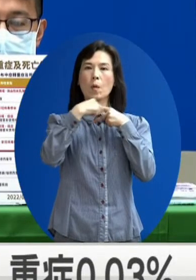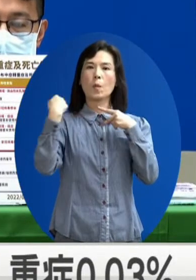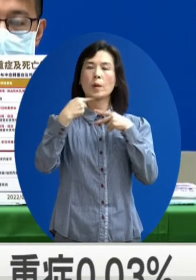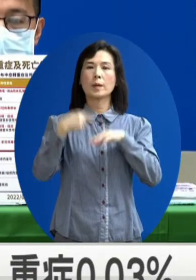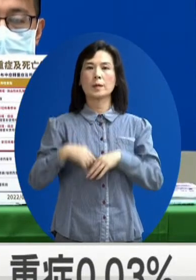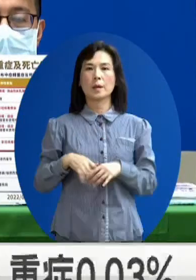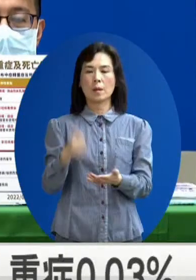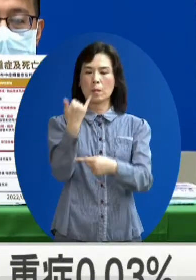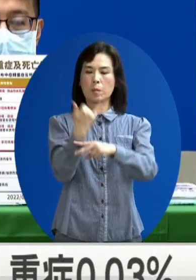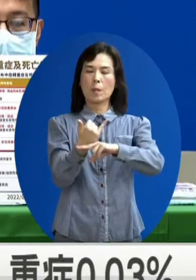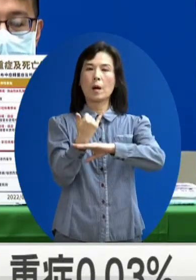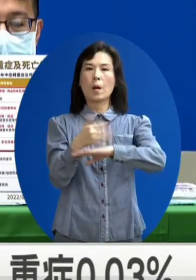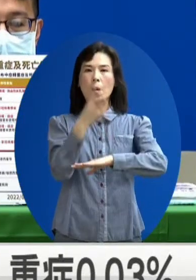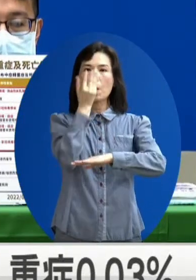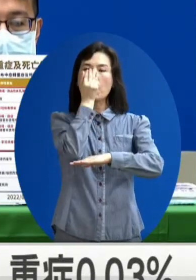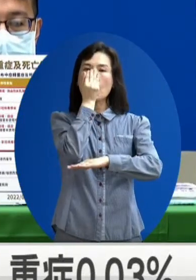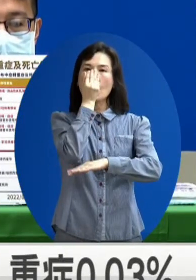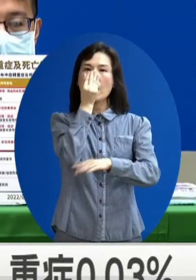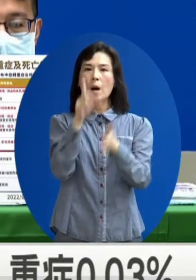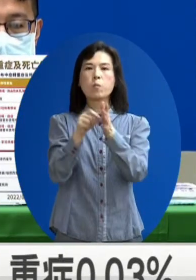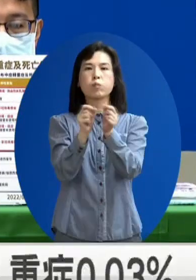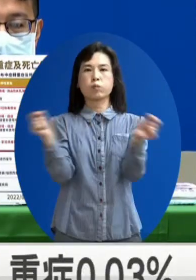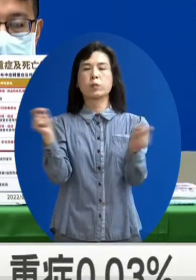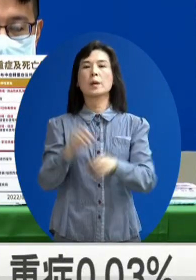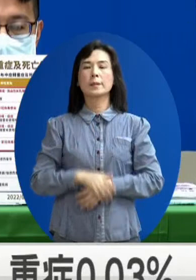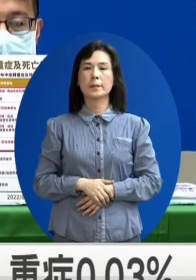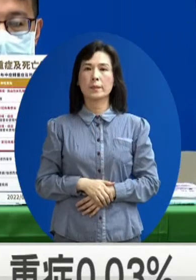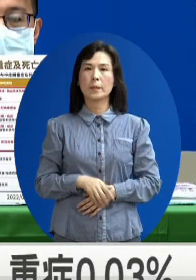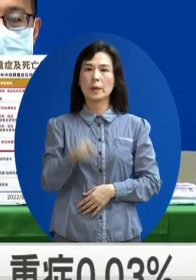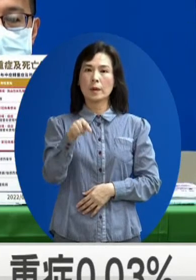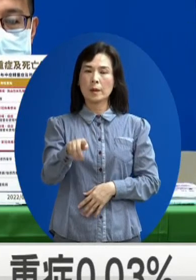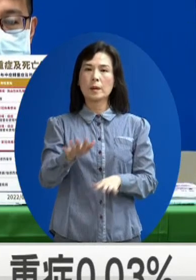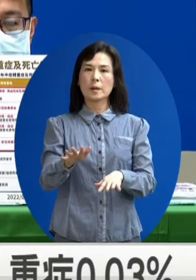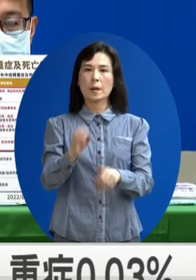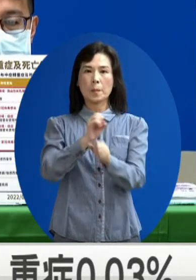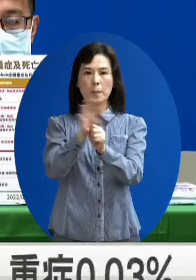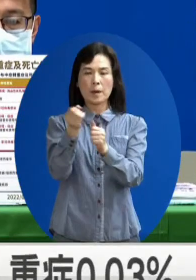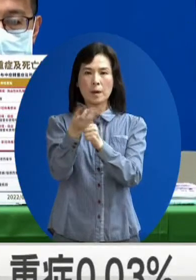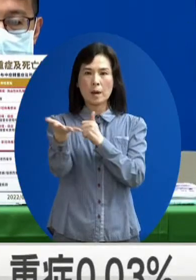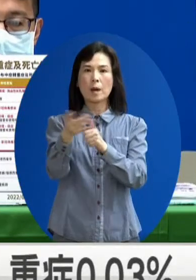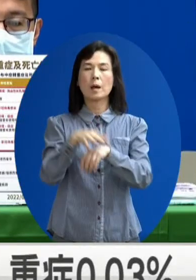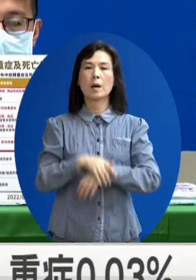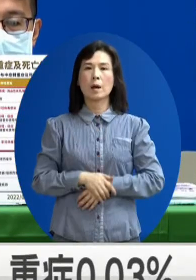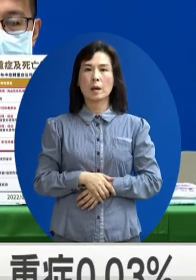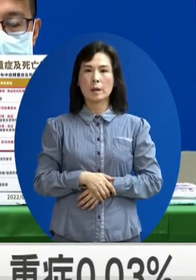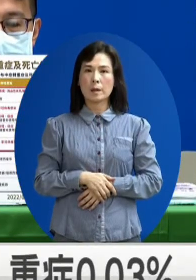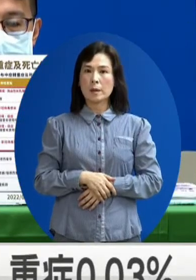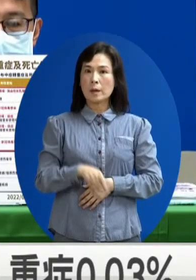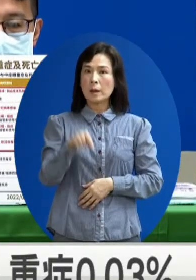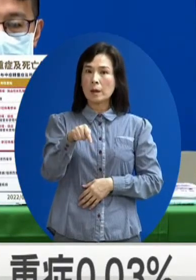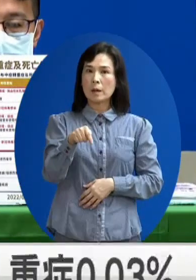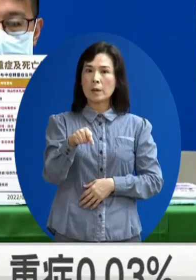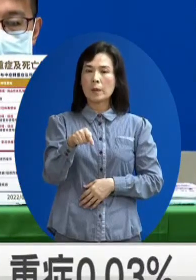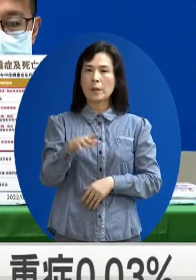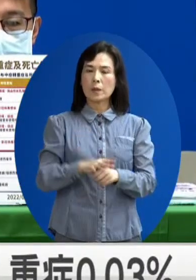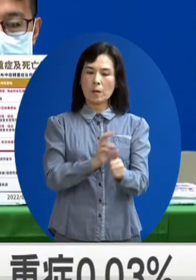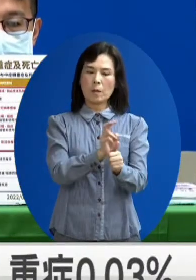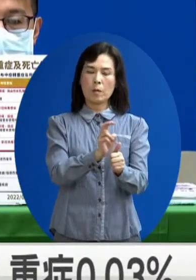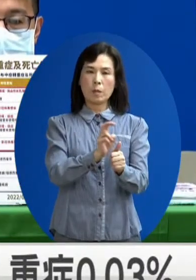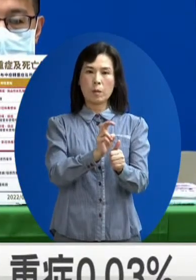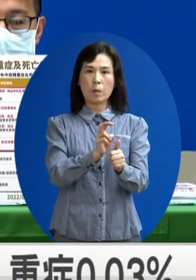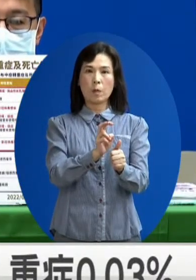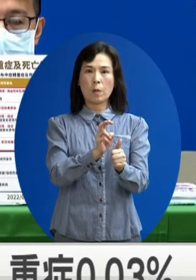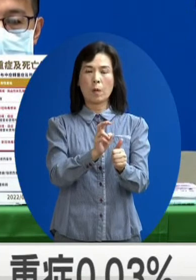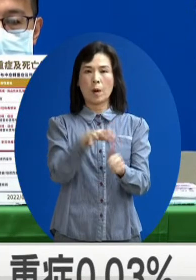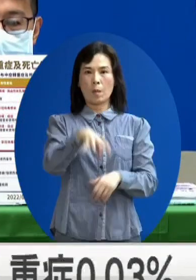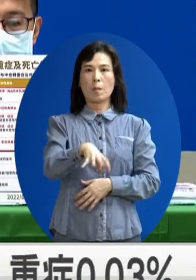用呼吸器哈。那就是这一波的疫情当中哈，因为有在这个等于说照护的这个场